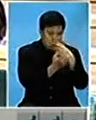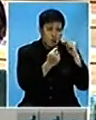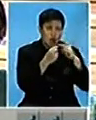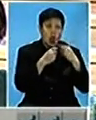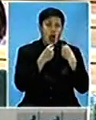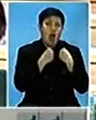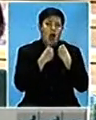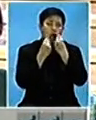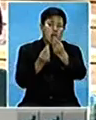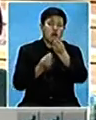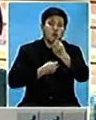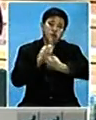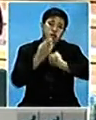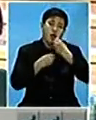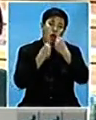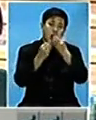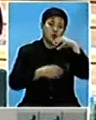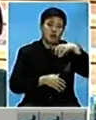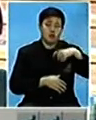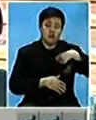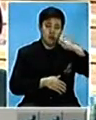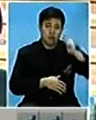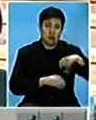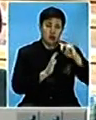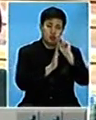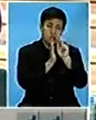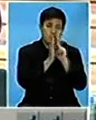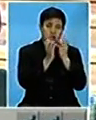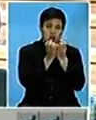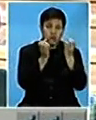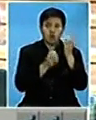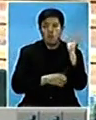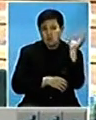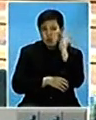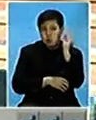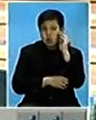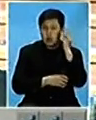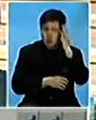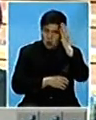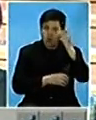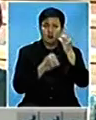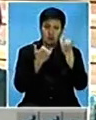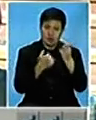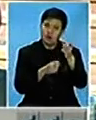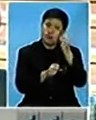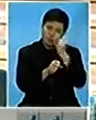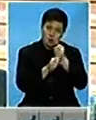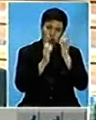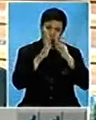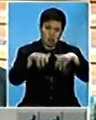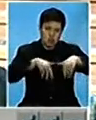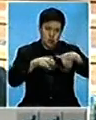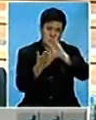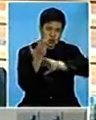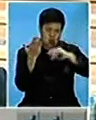ฐธรรมนูญได้ฟังต่อไปจะได้รู้ว่าเรื่องที่ท่านทำนั้นพี่น้องคนไทย